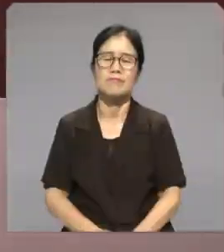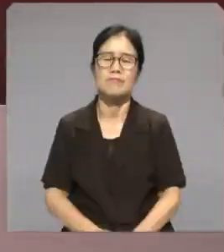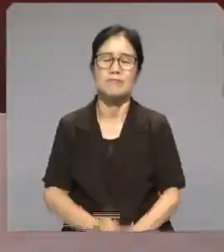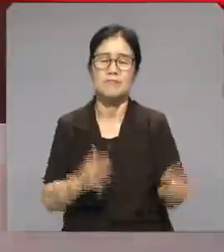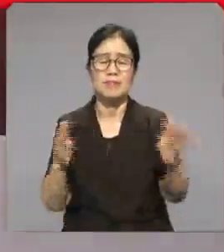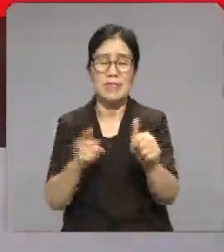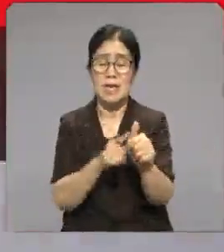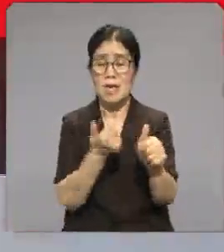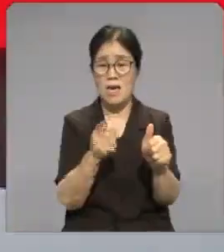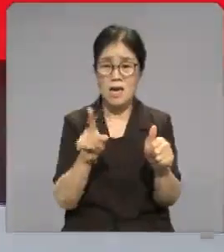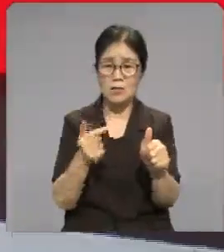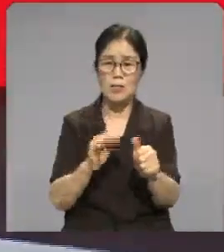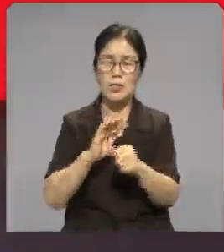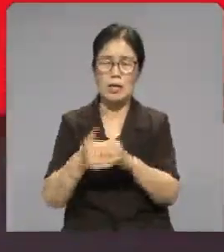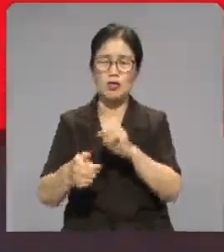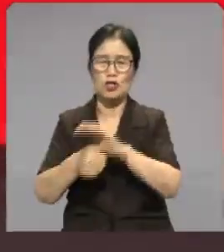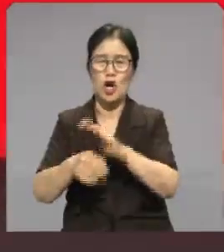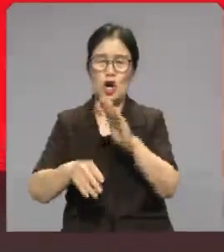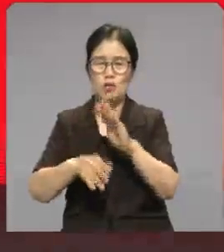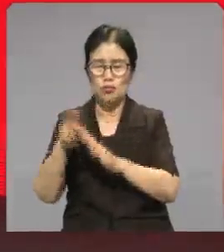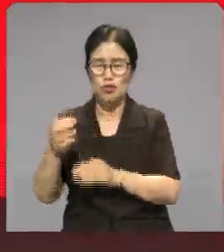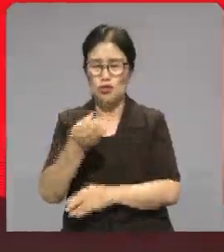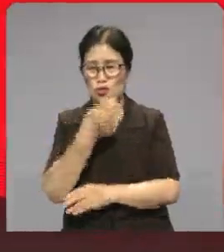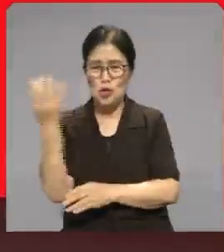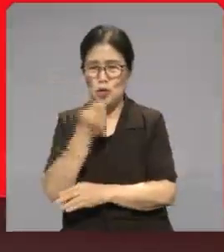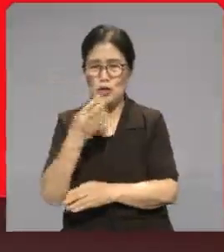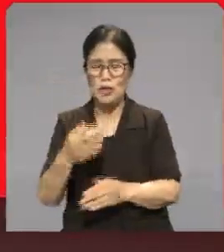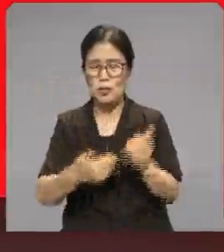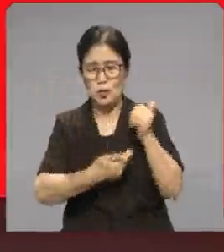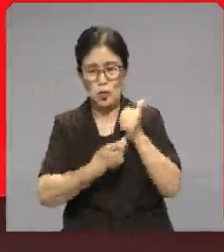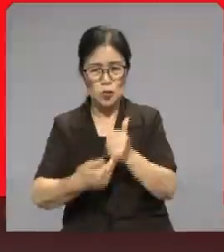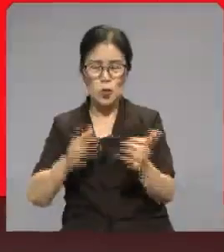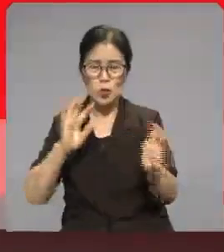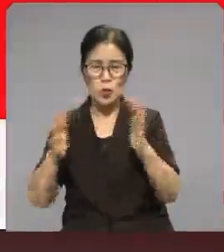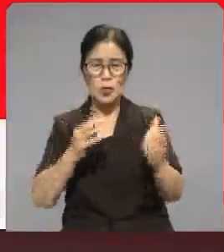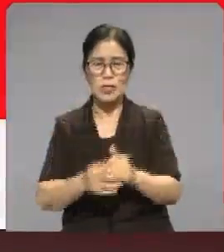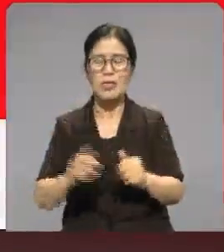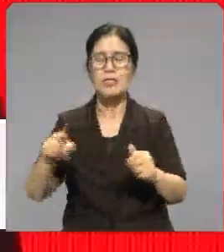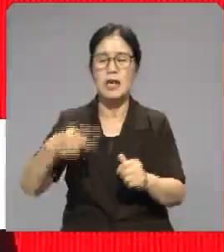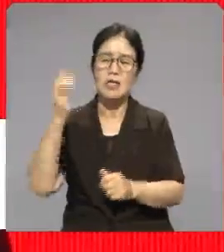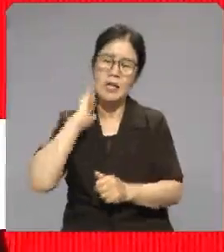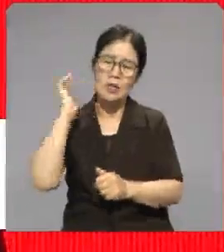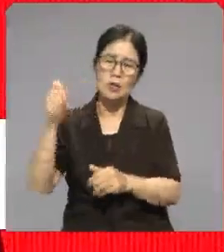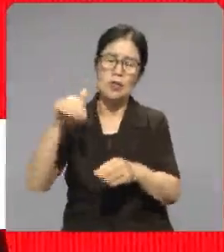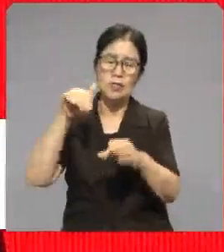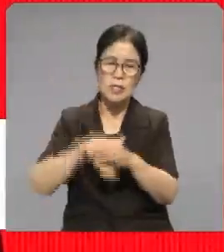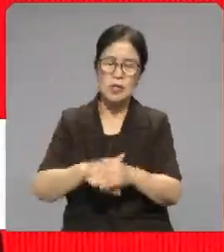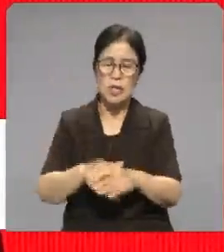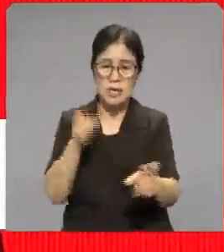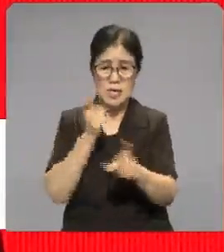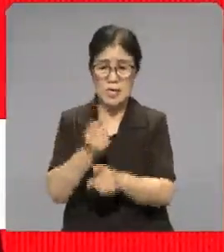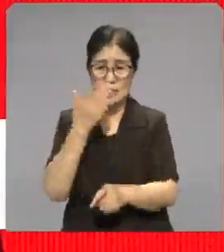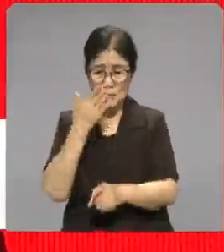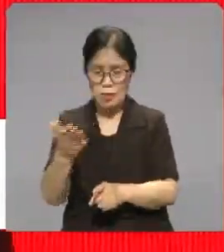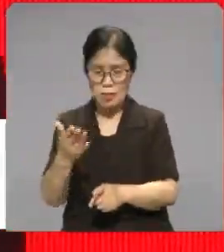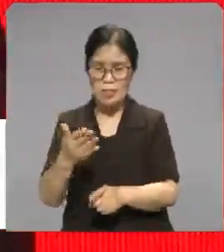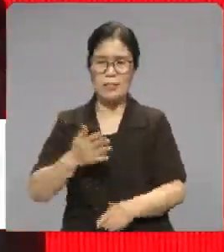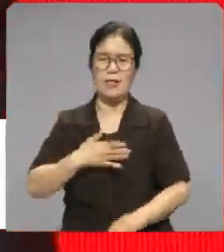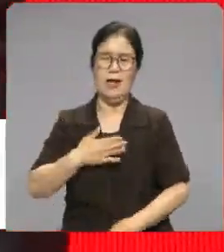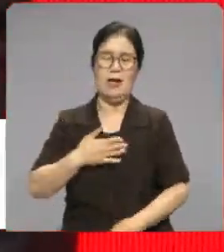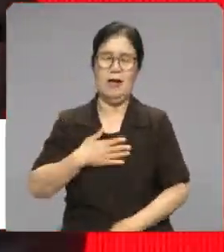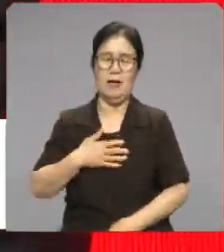한 후보는 앞서 대구 경북 중견 언론인 모임 초청 토론회에서 차기 대통령 선거에서 이길 수 있는 후보가